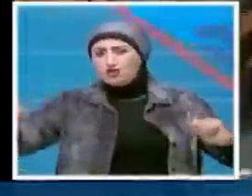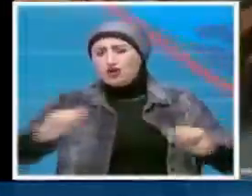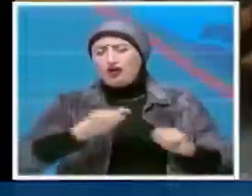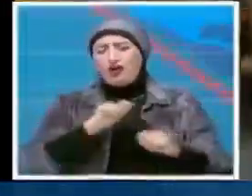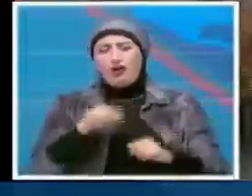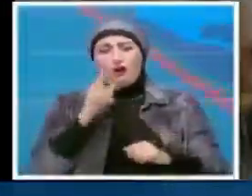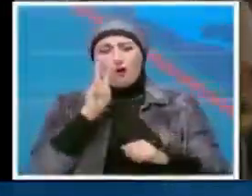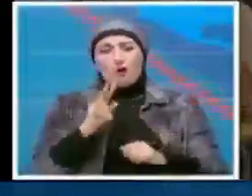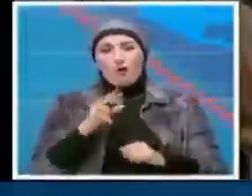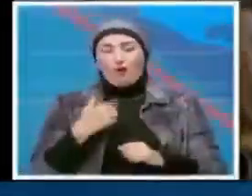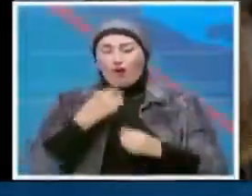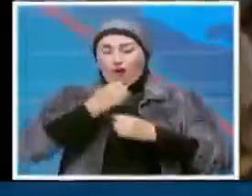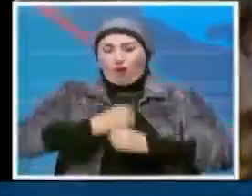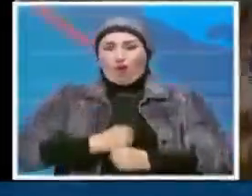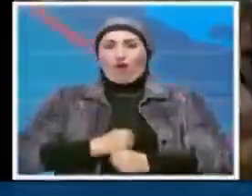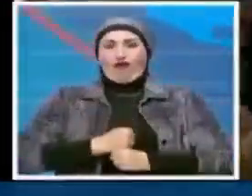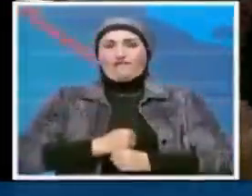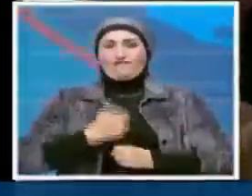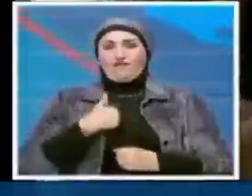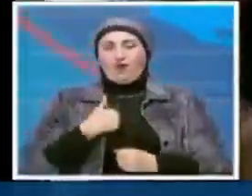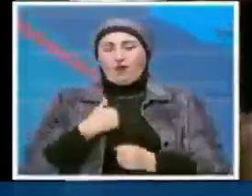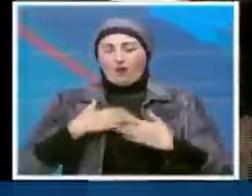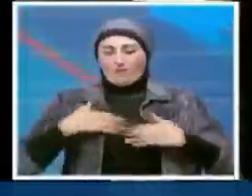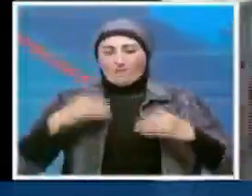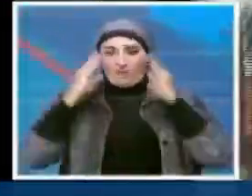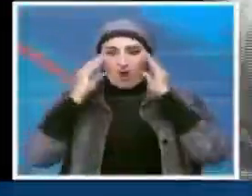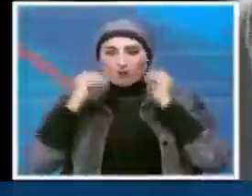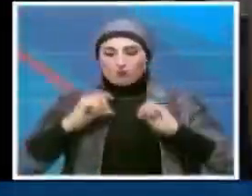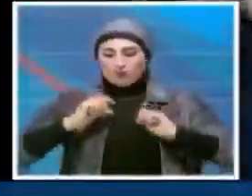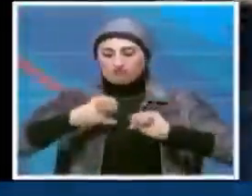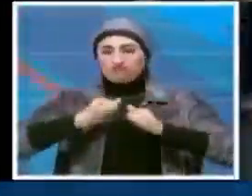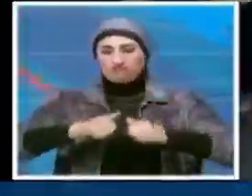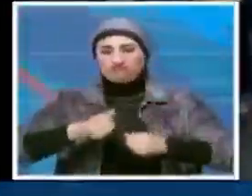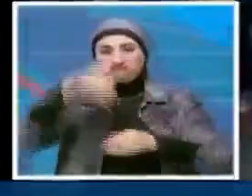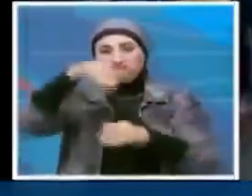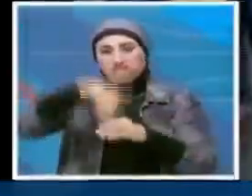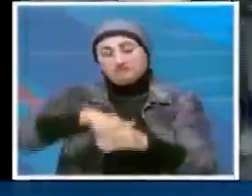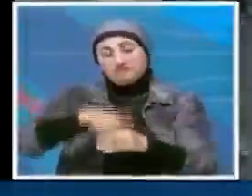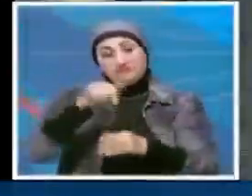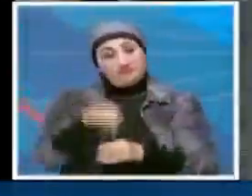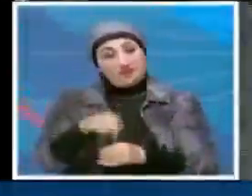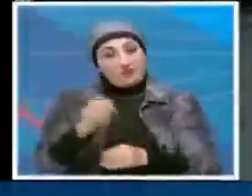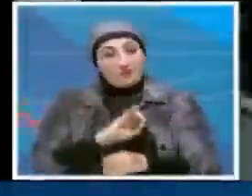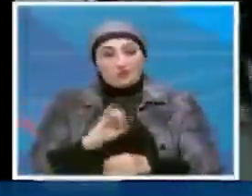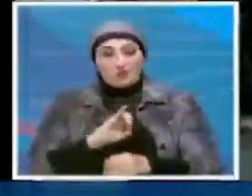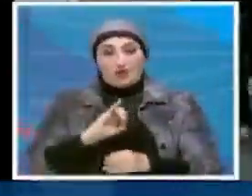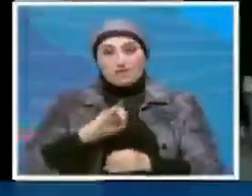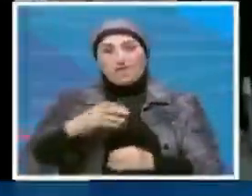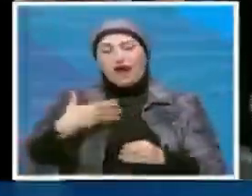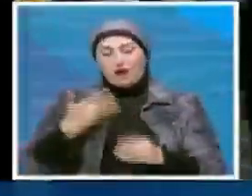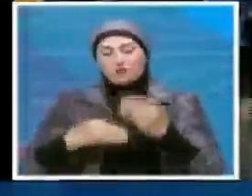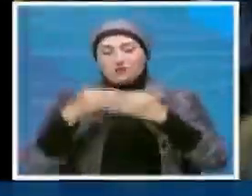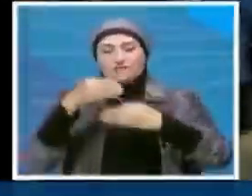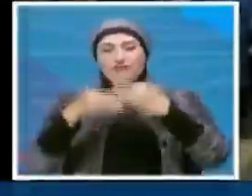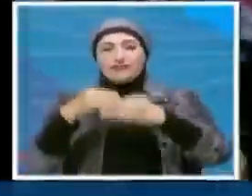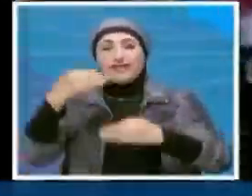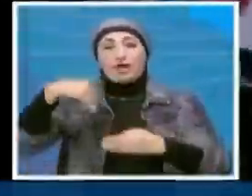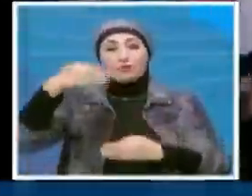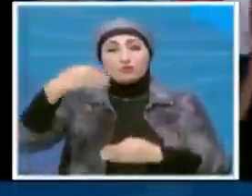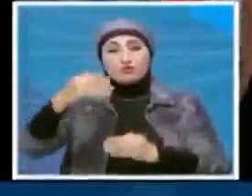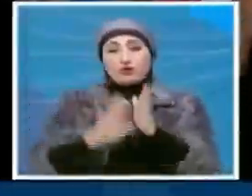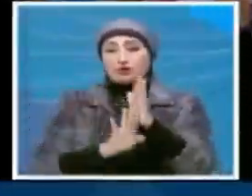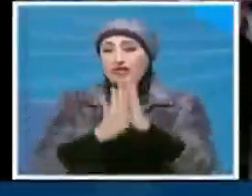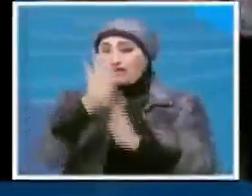يزينون بحيوية وجودهم مقار الانتخابات، يدفعهم على المشاركة الأمل في بناء المستقبل